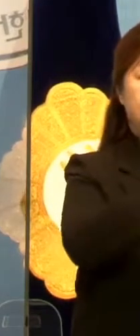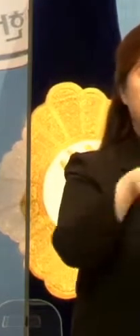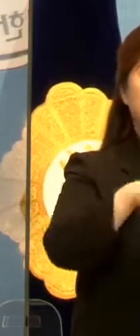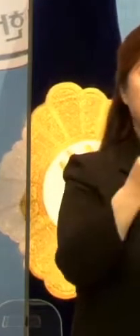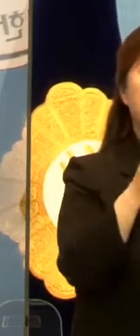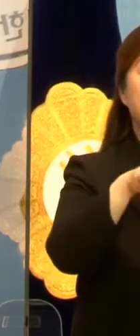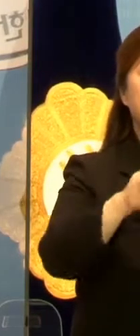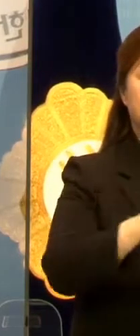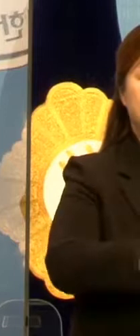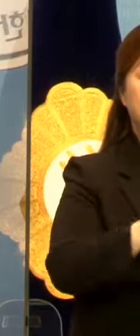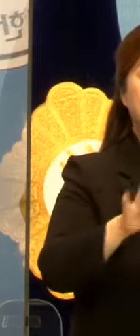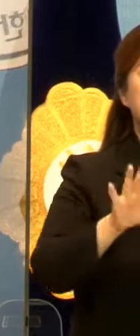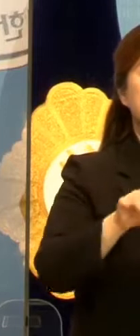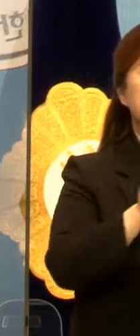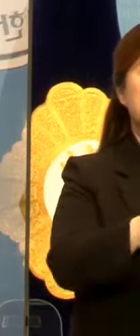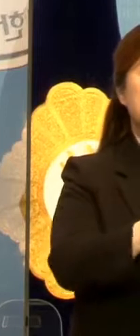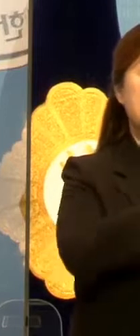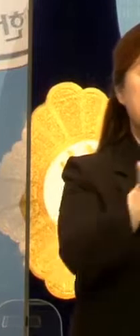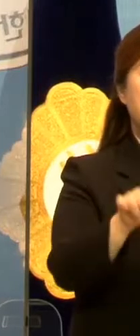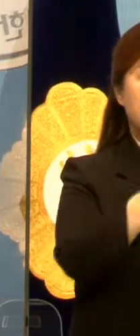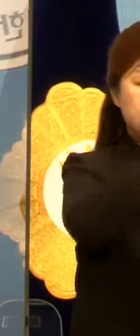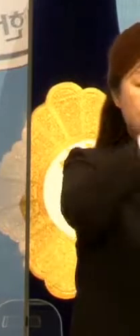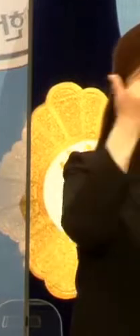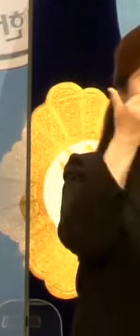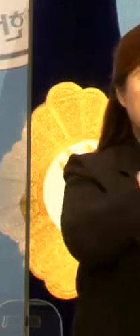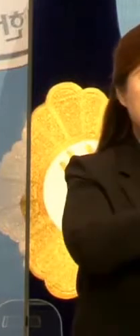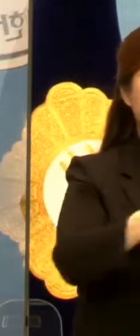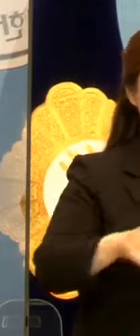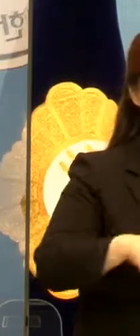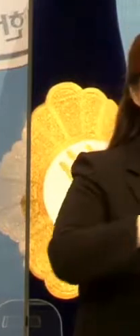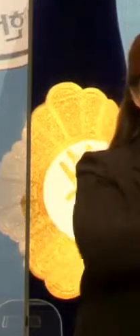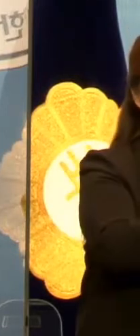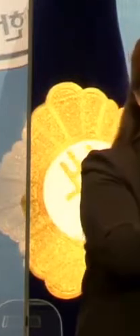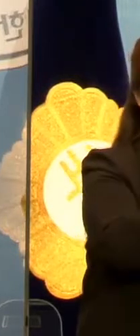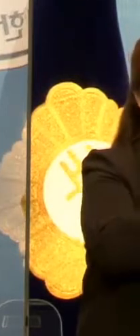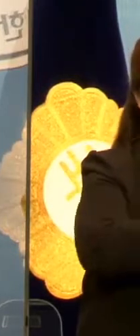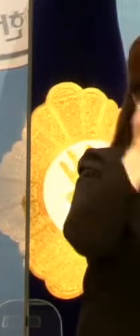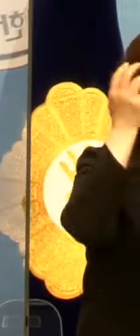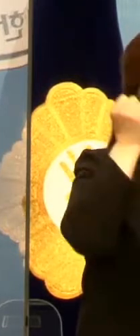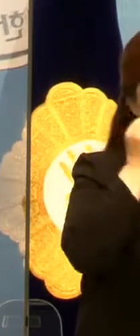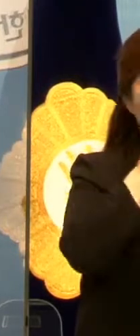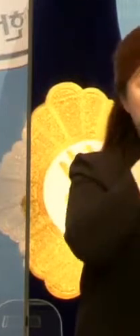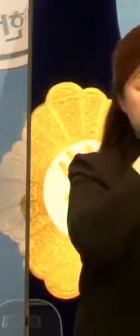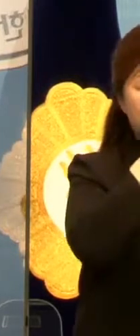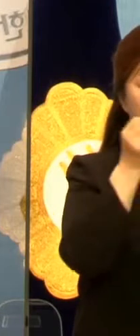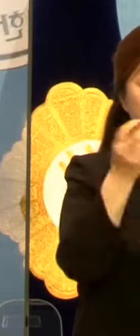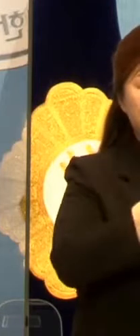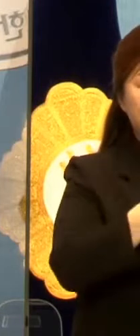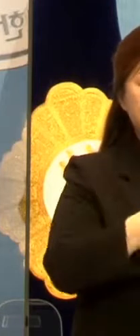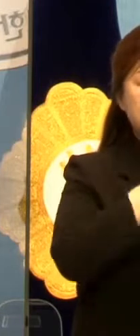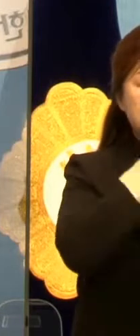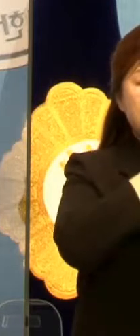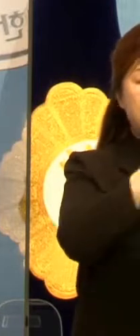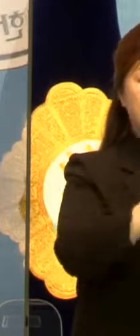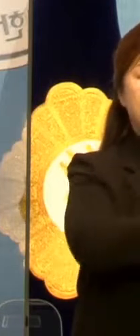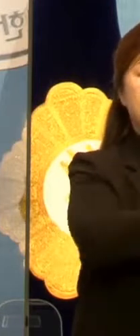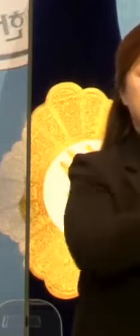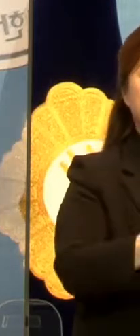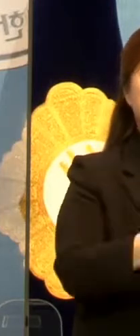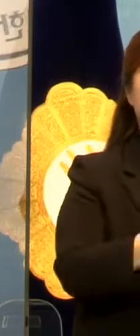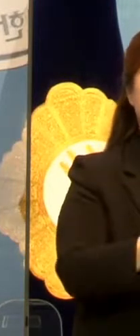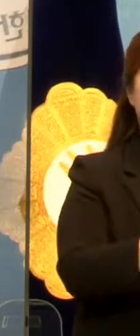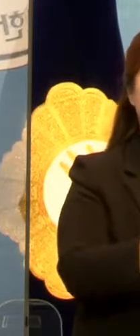지금도 이 순간을 살아가는 청년들의 정책적인 호감을 가지고 실질적인 사회 변화를 이끌어 낼 수 있게